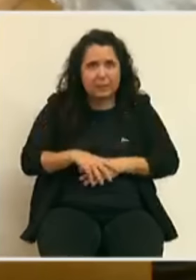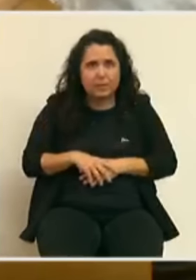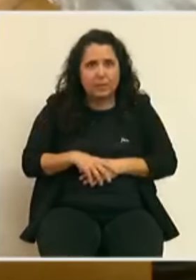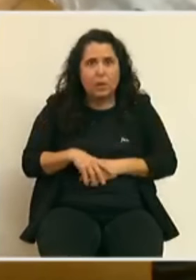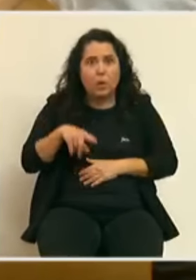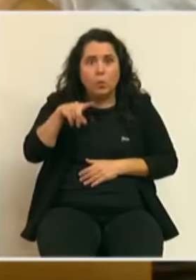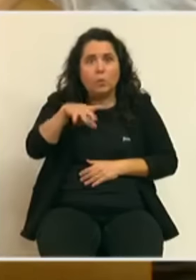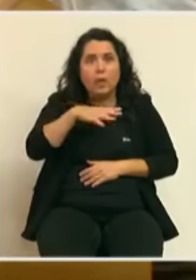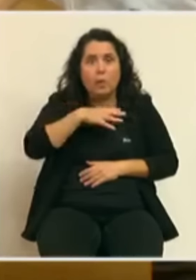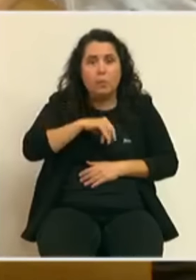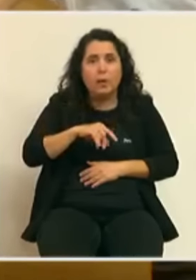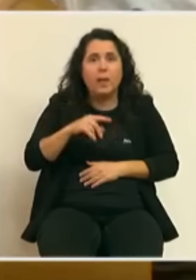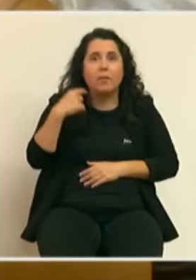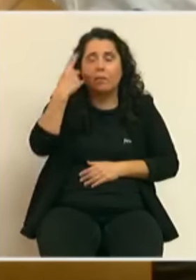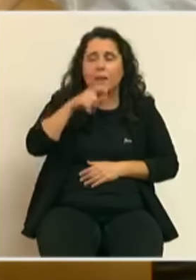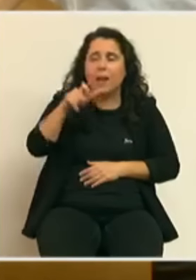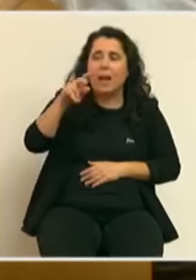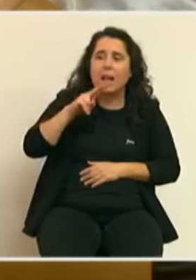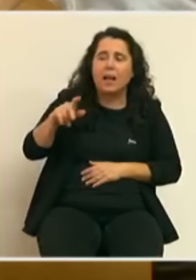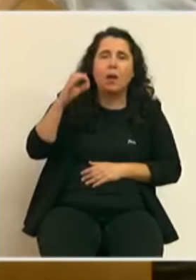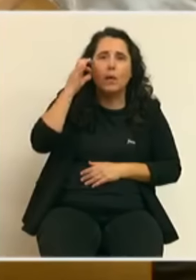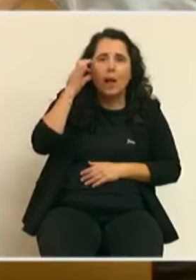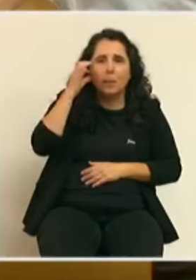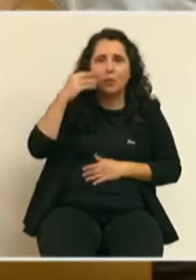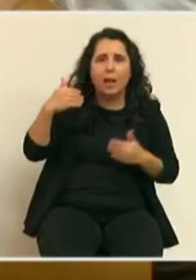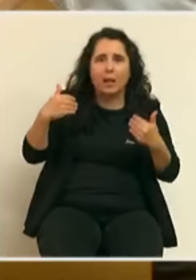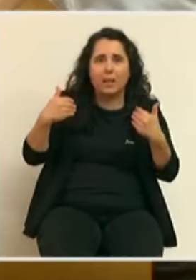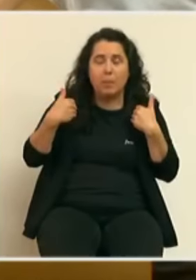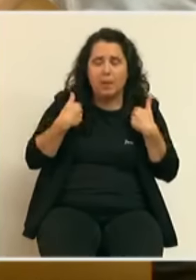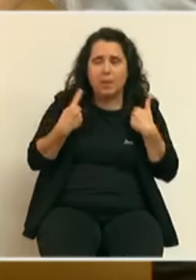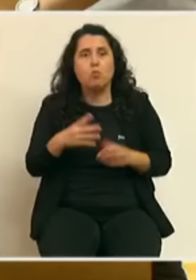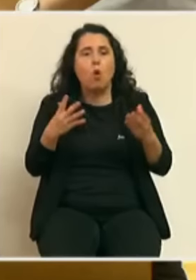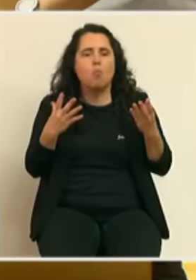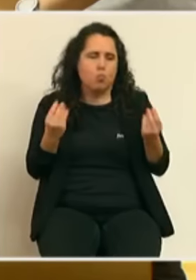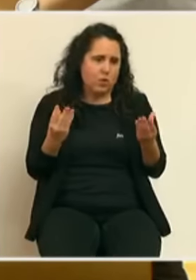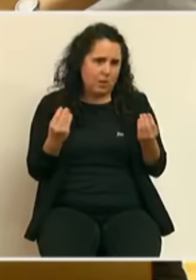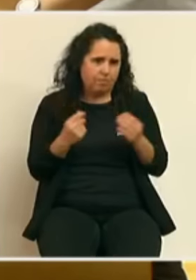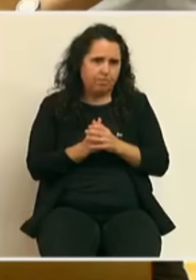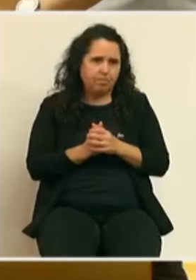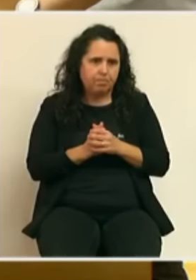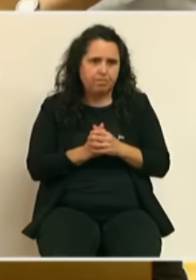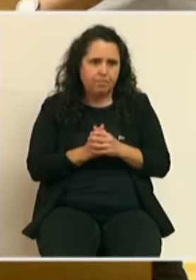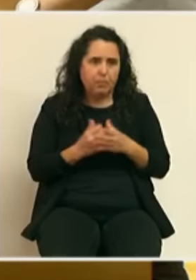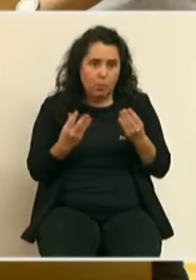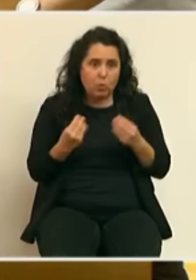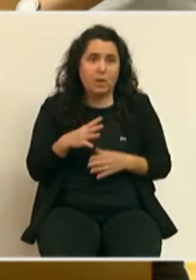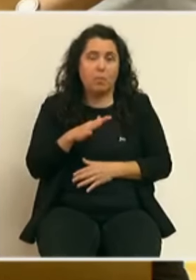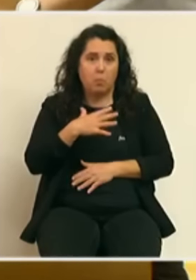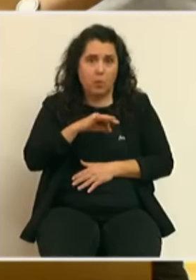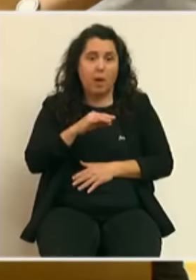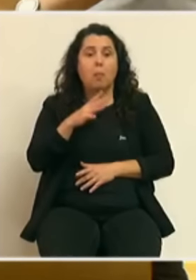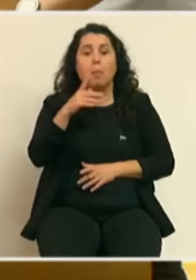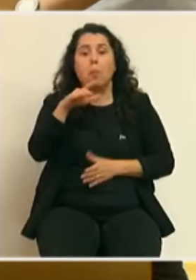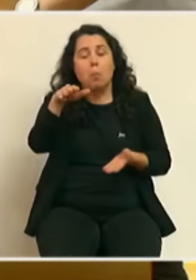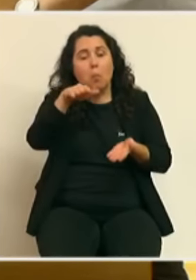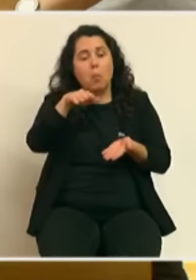Vostè podria mirar a la cara a una persona que ha perdut un familiar? Senyor Mazón, moltes d'aquestes